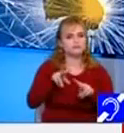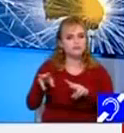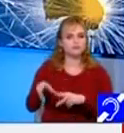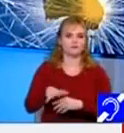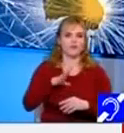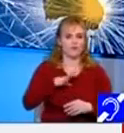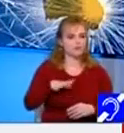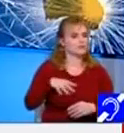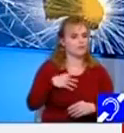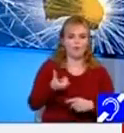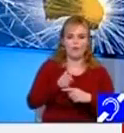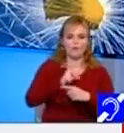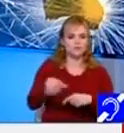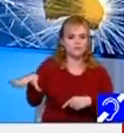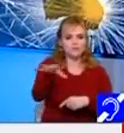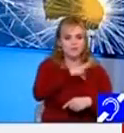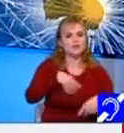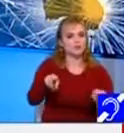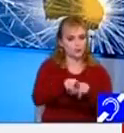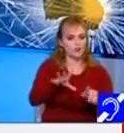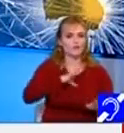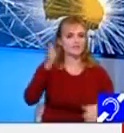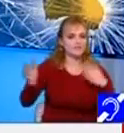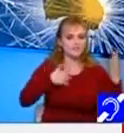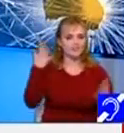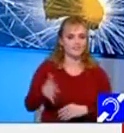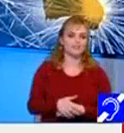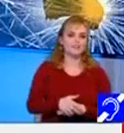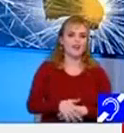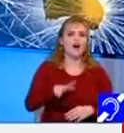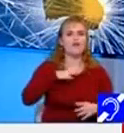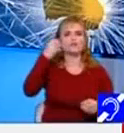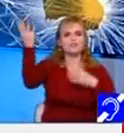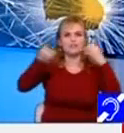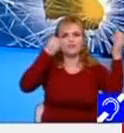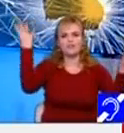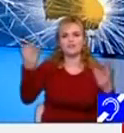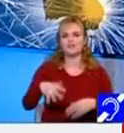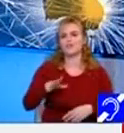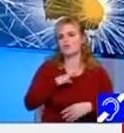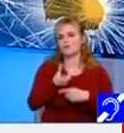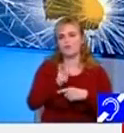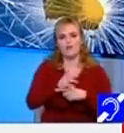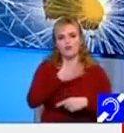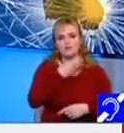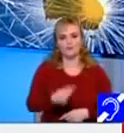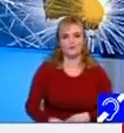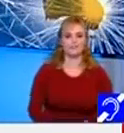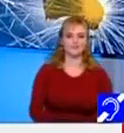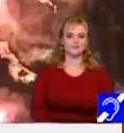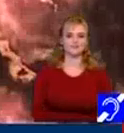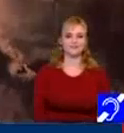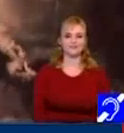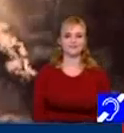cuvântul la ordinea zilei a fost peste tot distracție. Spectaculoase focuri de artificii au contribuit din plin la atmosfera festivă.